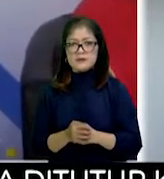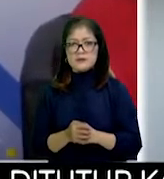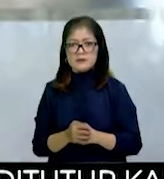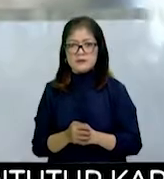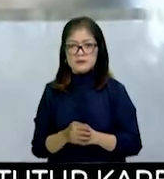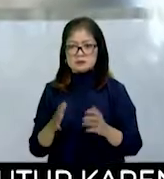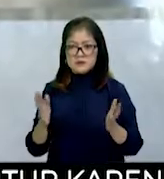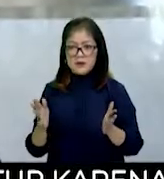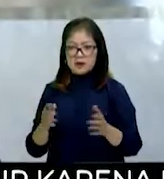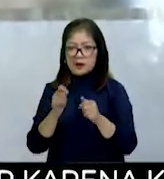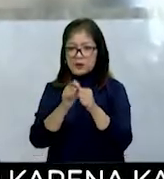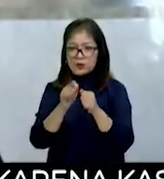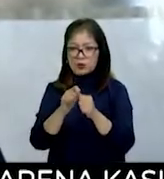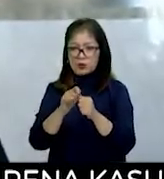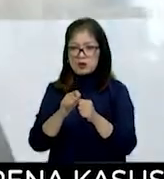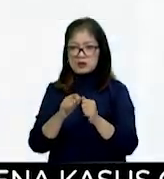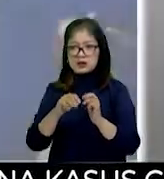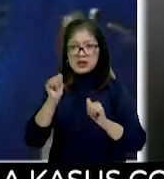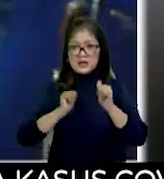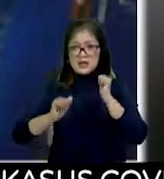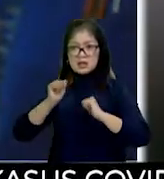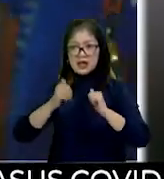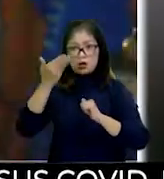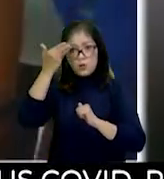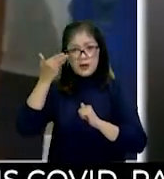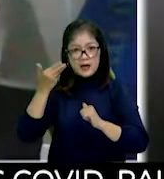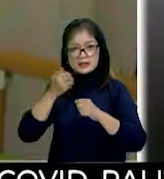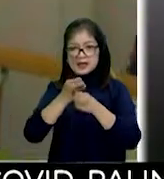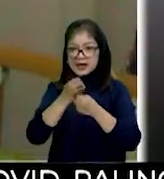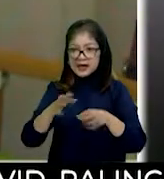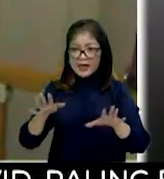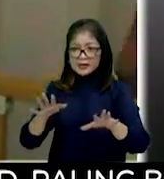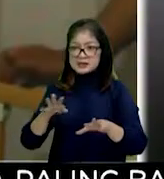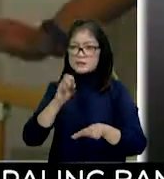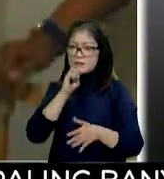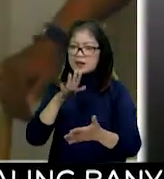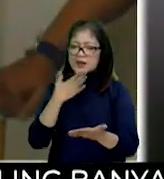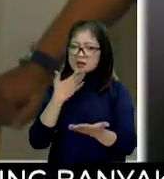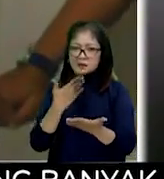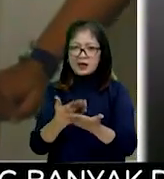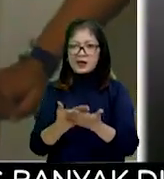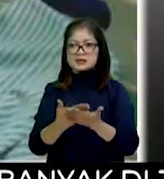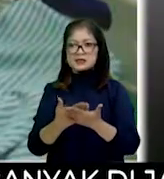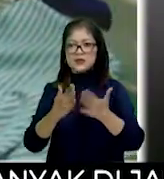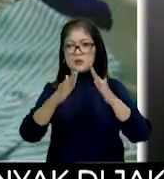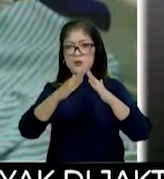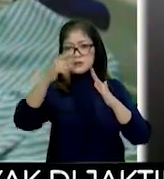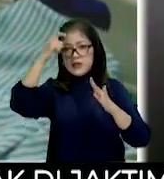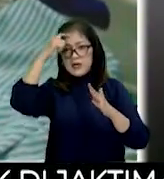menyelenggarakan operasi gratis. Saya juga mengucapkan terima kasih kepada pihak Rumah Sakit